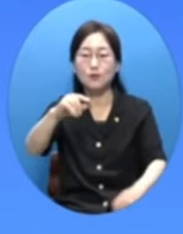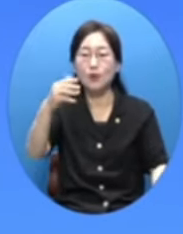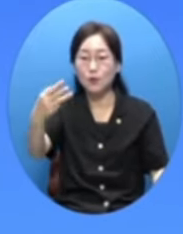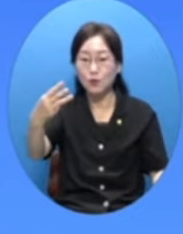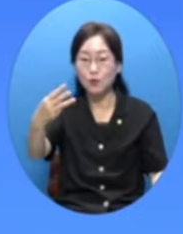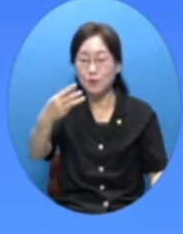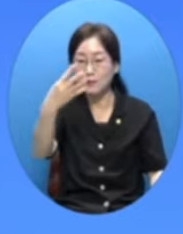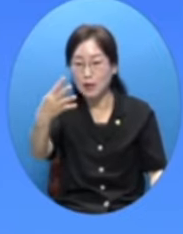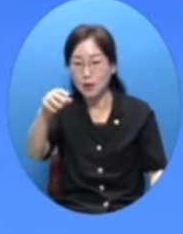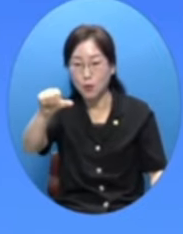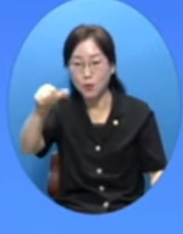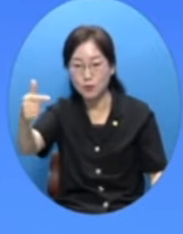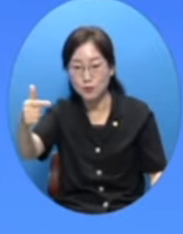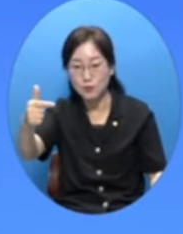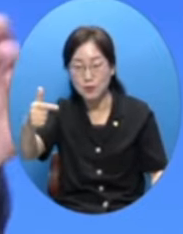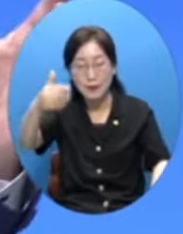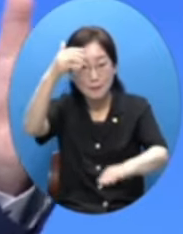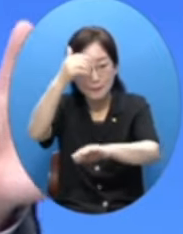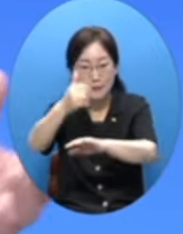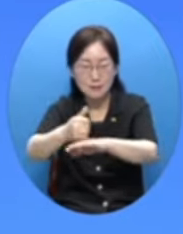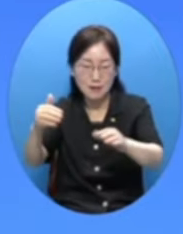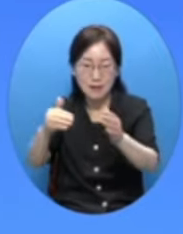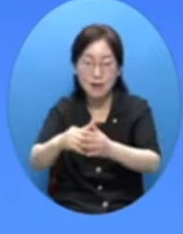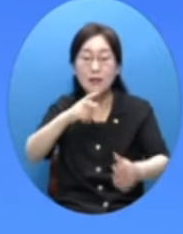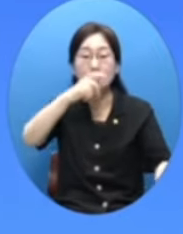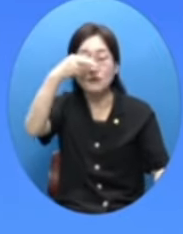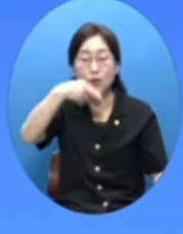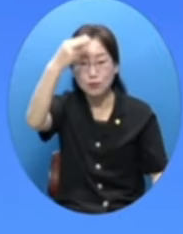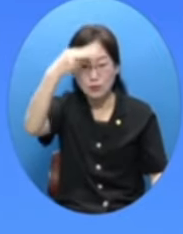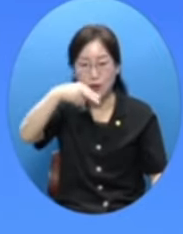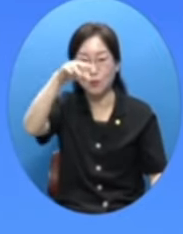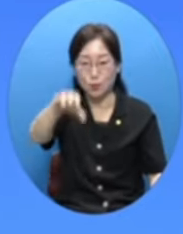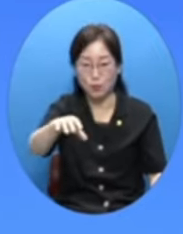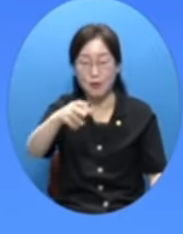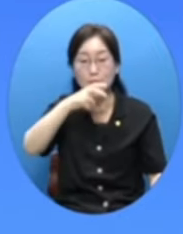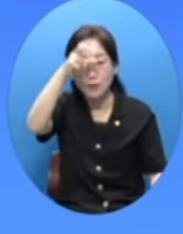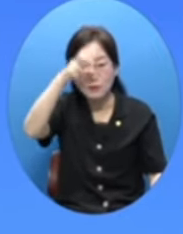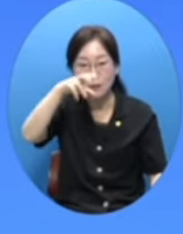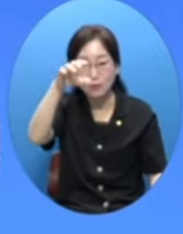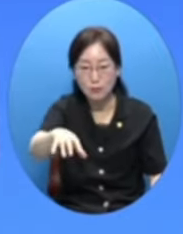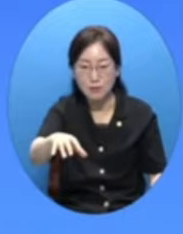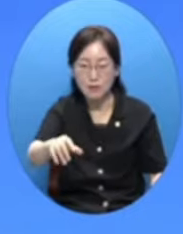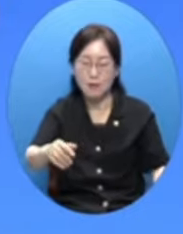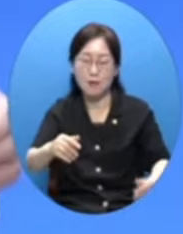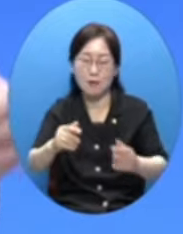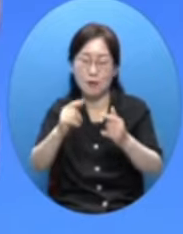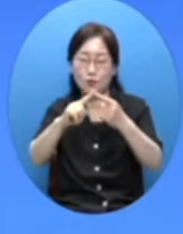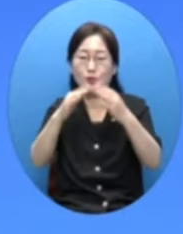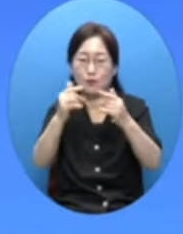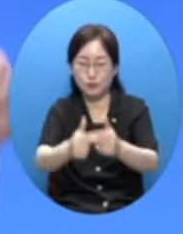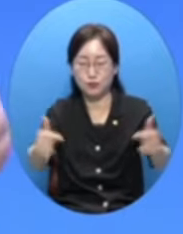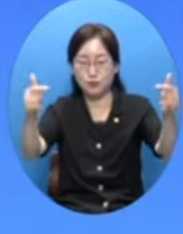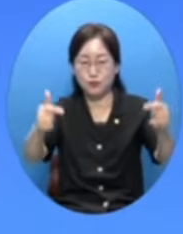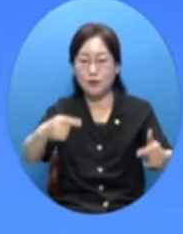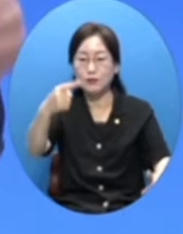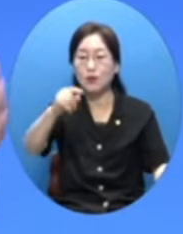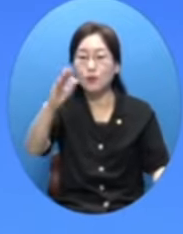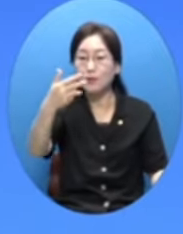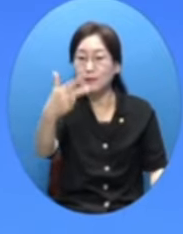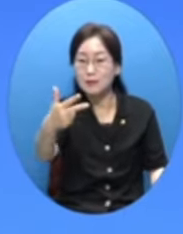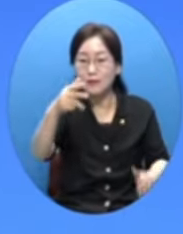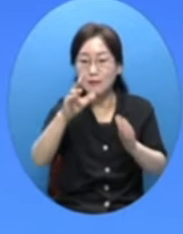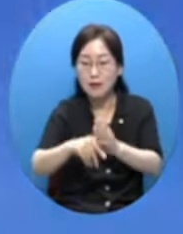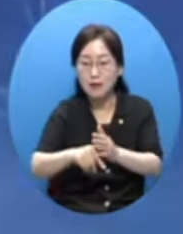1903년, 4년, 5년, 6년 마지막 6년에는 평양에서 큰 부흥운동을 일으켰고 그것이 이어져서 1907년 평양